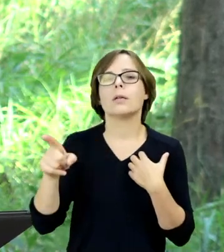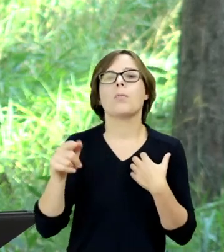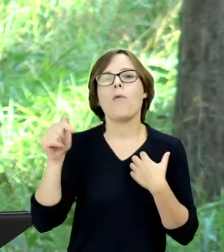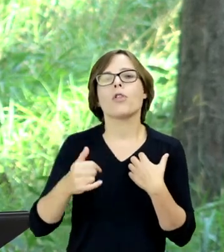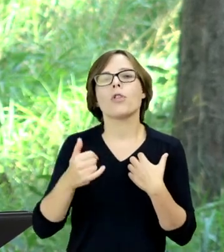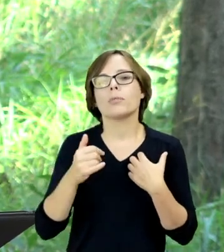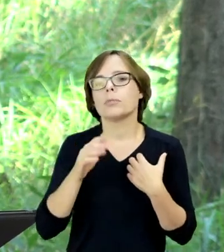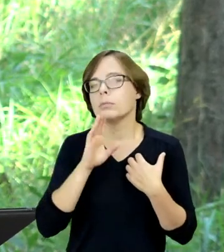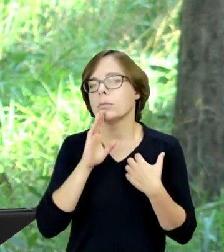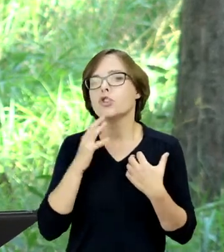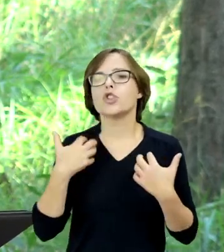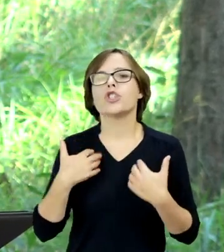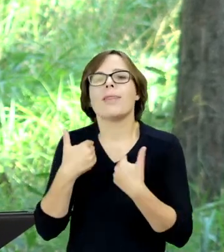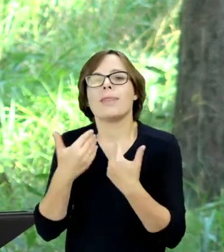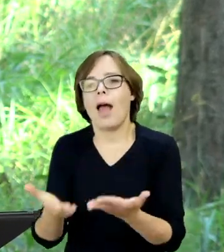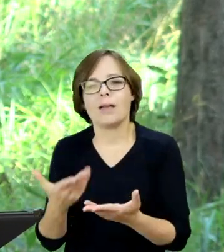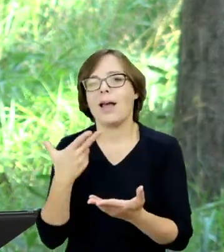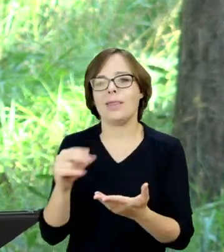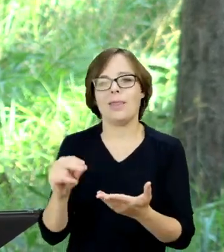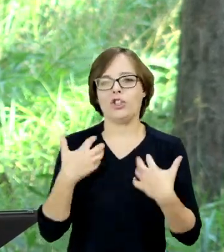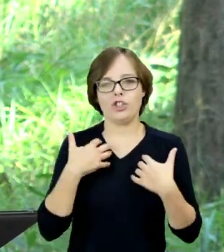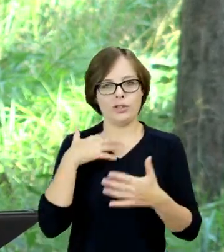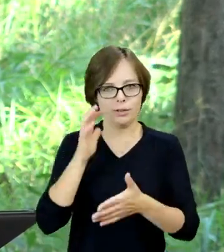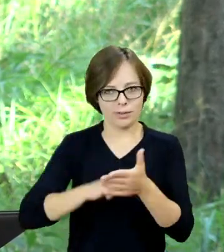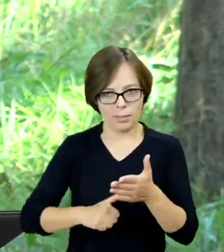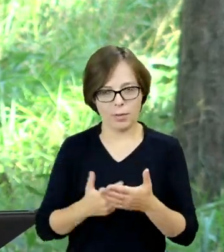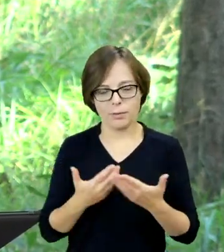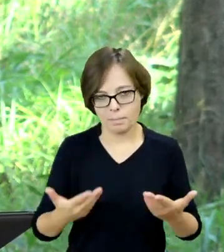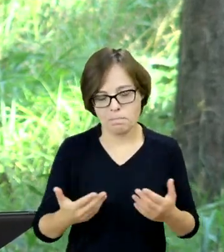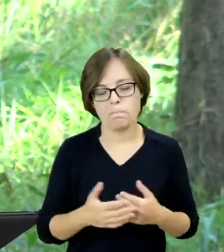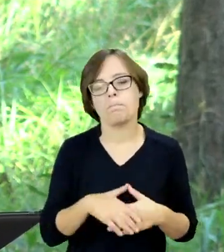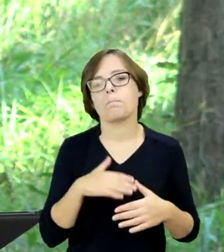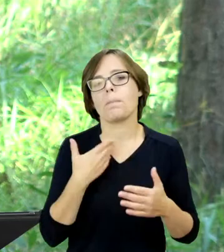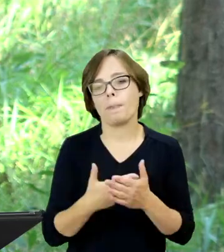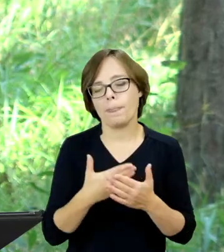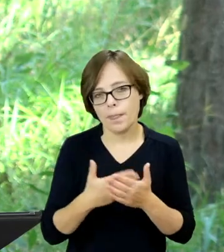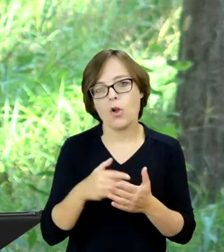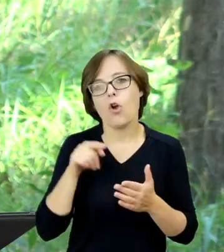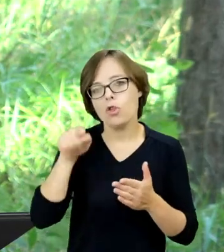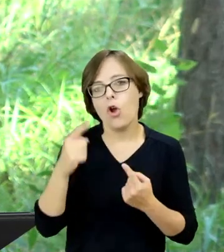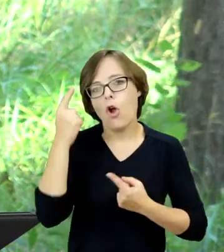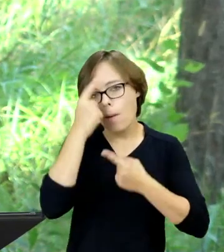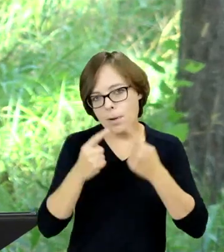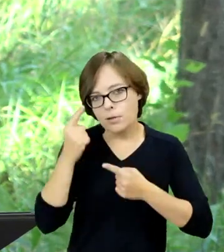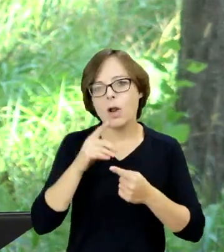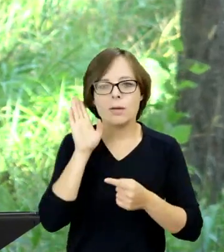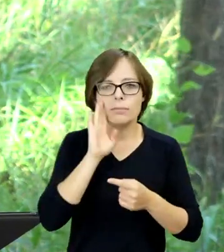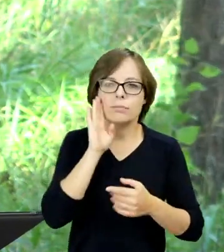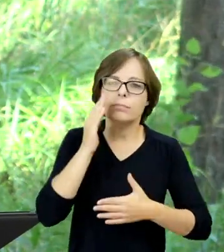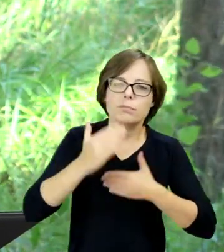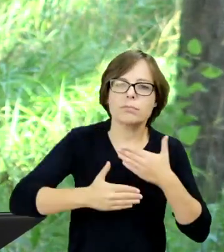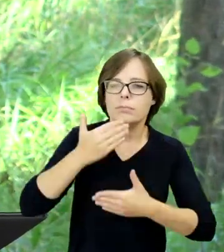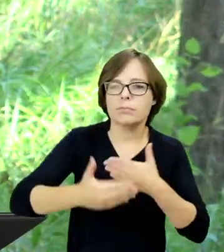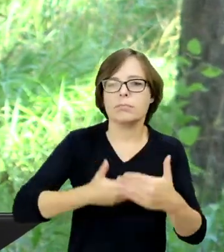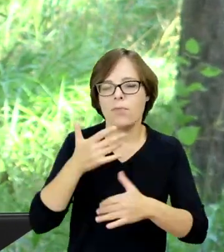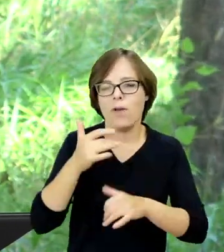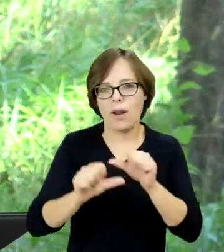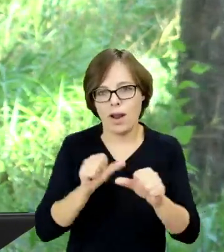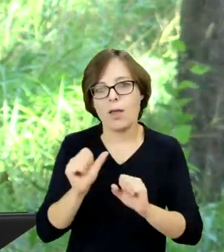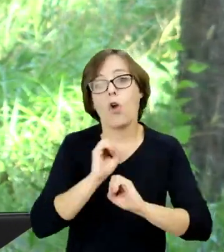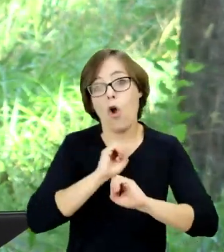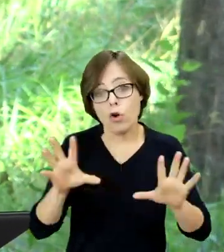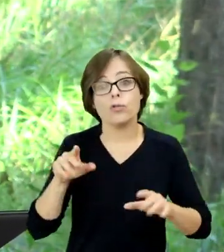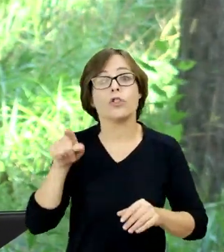kobiecego losu i powołania właściwie nie zmienia się na przestrzeni wieków, choć oczywiście kobiety próbują z